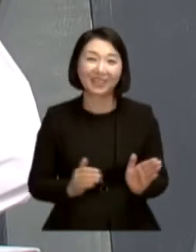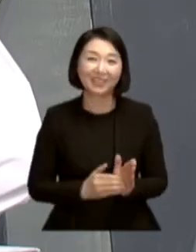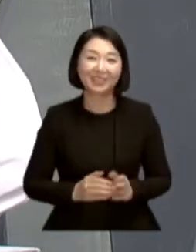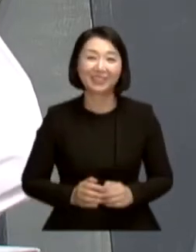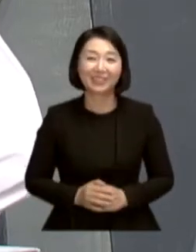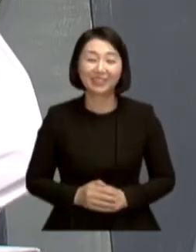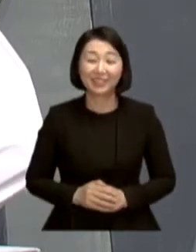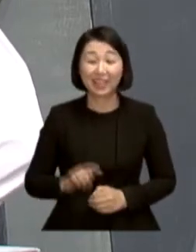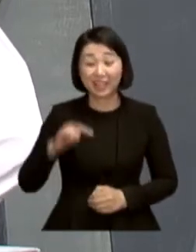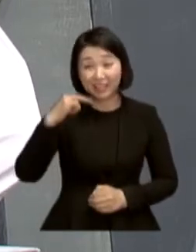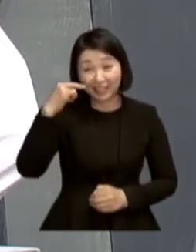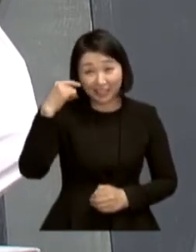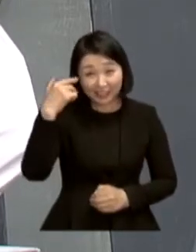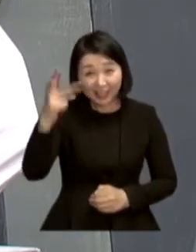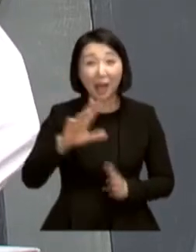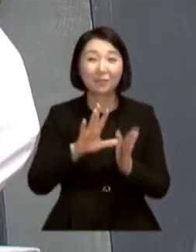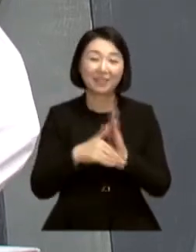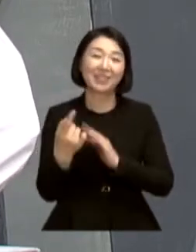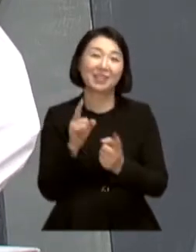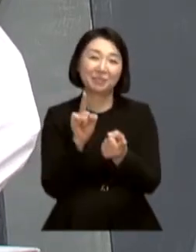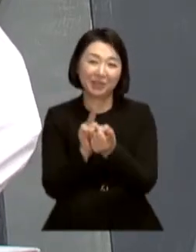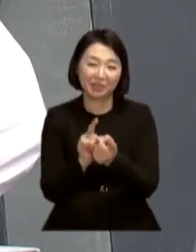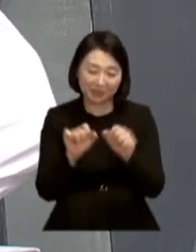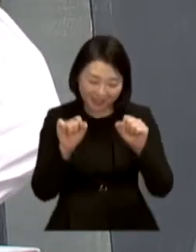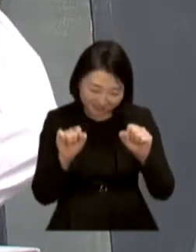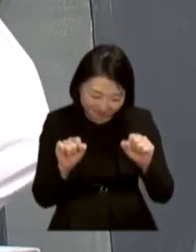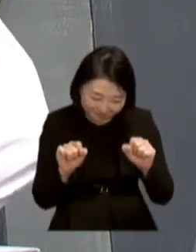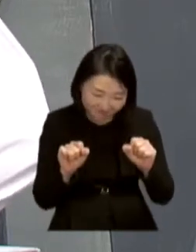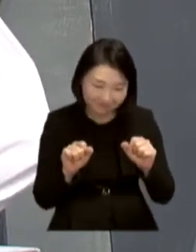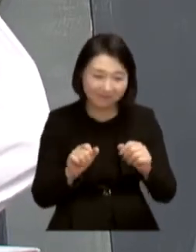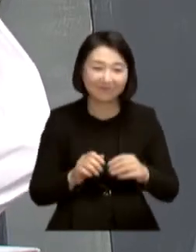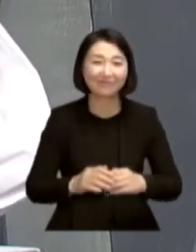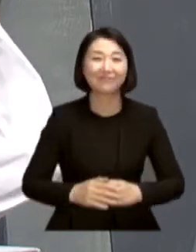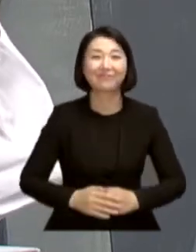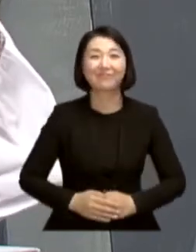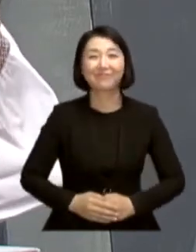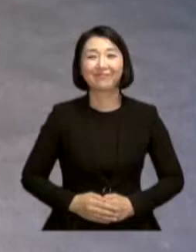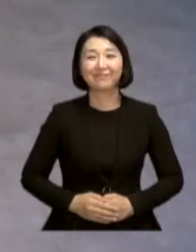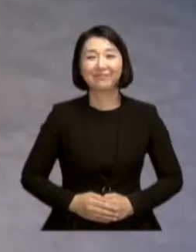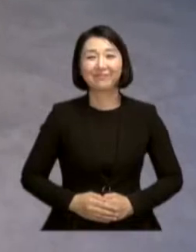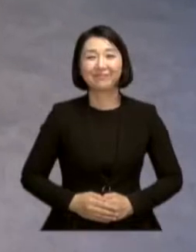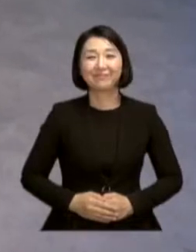준비한 시간 여기까지입니다. 저희는 다음 시간에 다시 뵙겠습니다. 안녕히 계십시오.